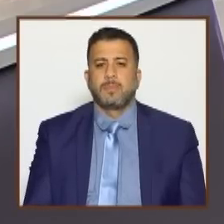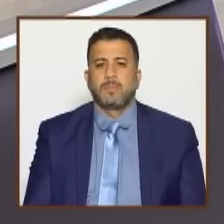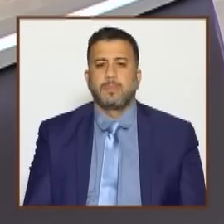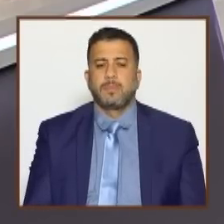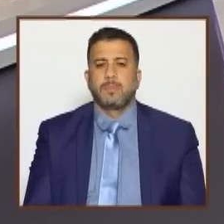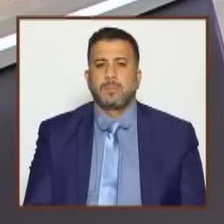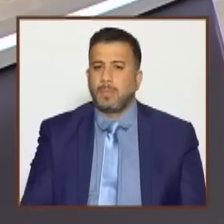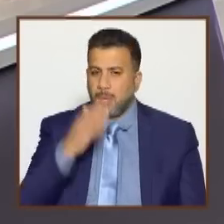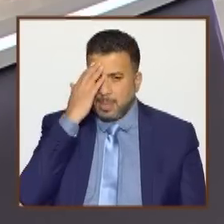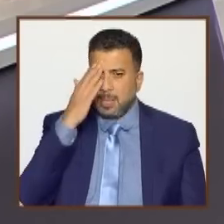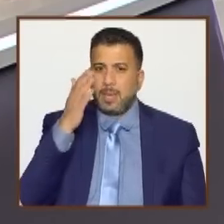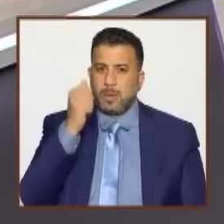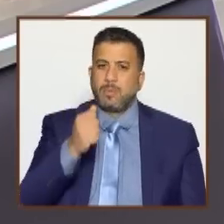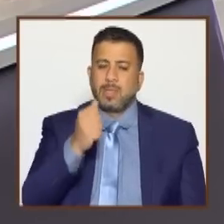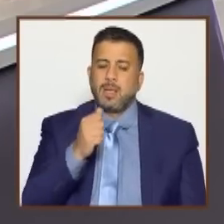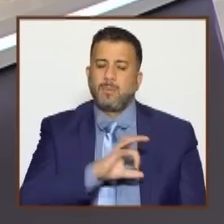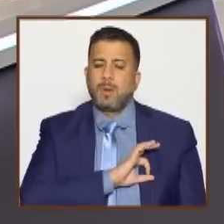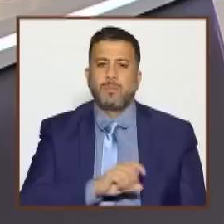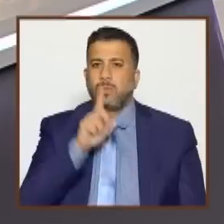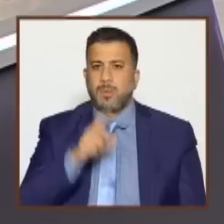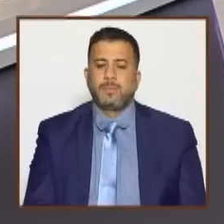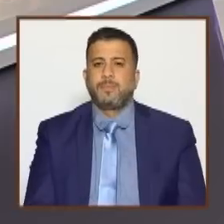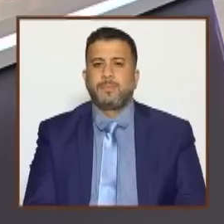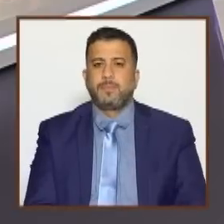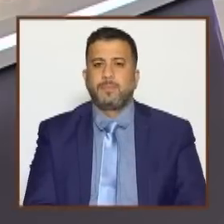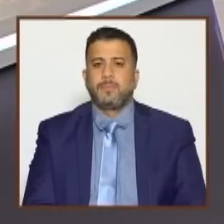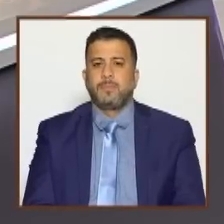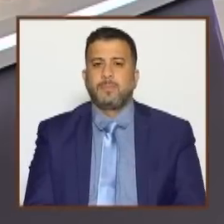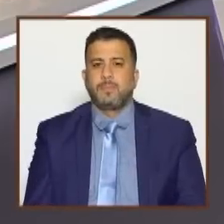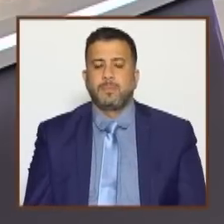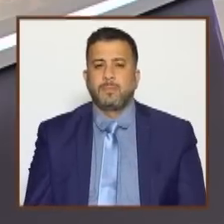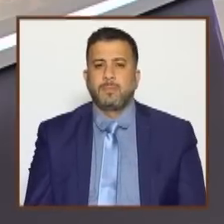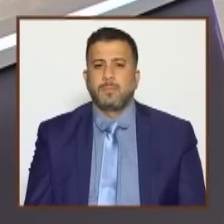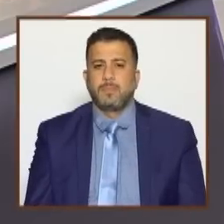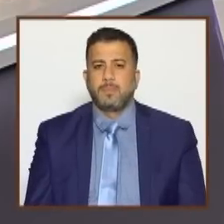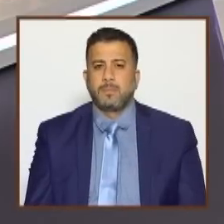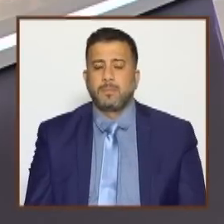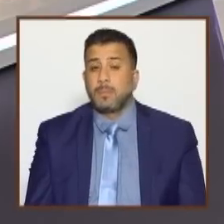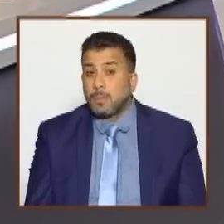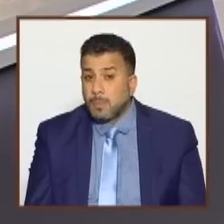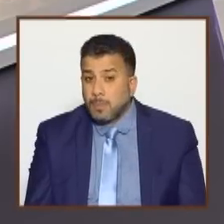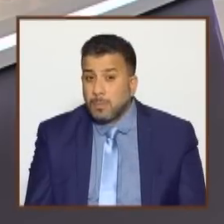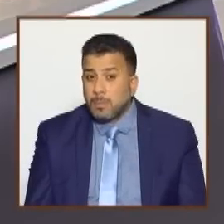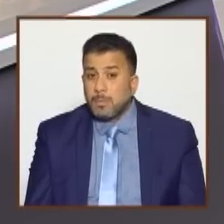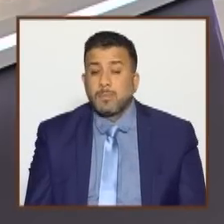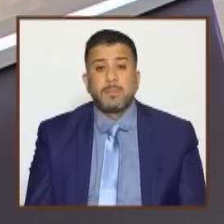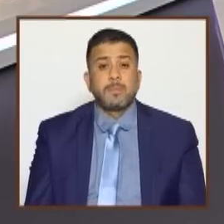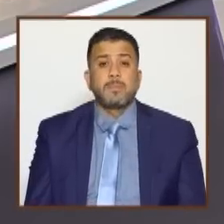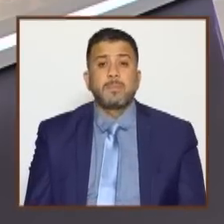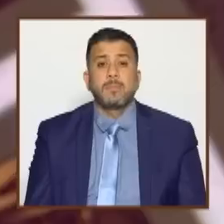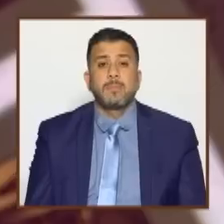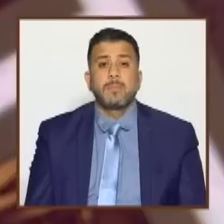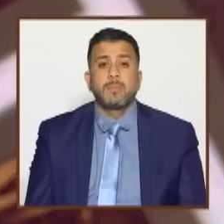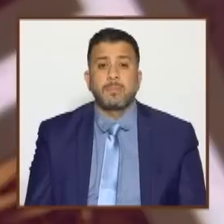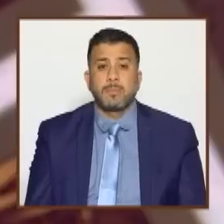السلام عليكم. نعم. عليكم السلام ورحمة الله وبركاته. شيخنا هل الريق يفطر؟ إيش؟ الريق